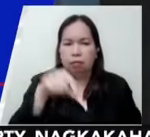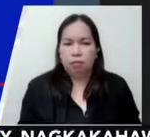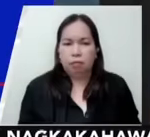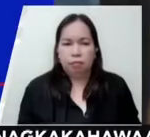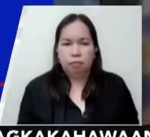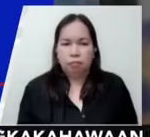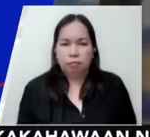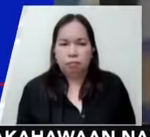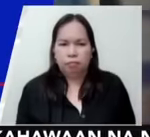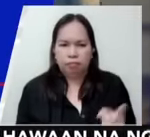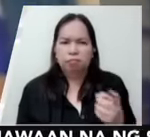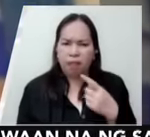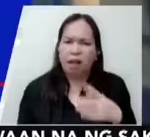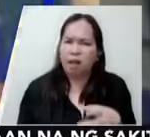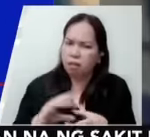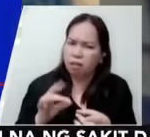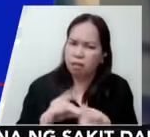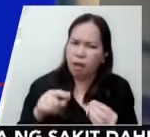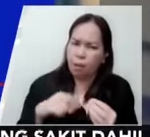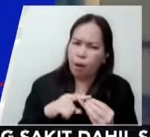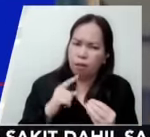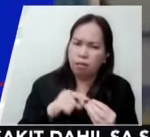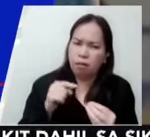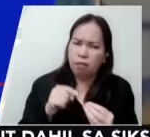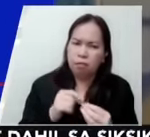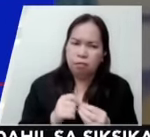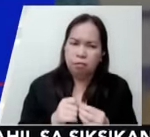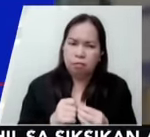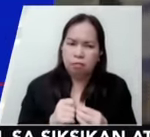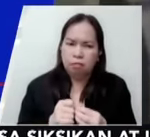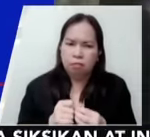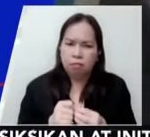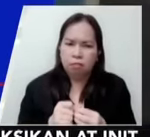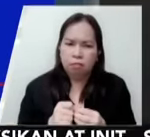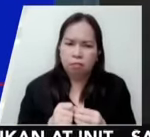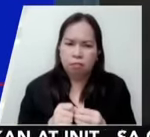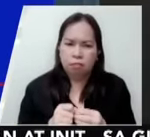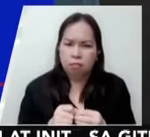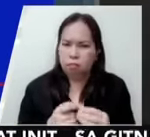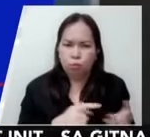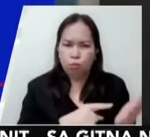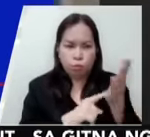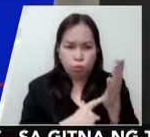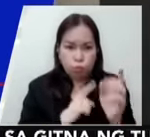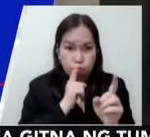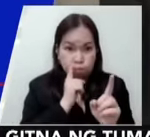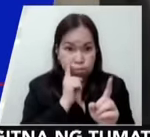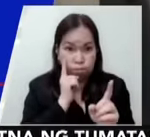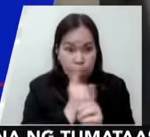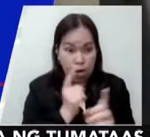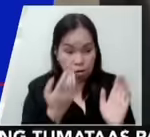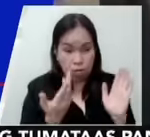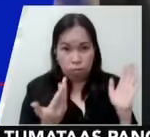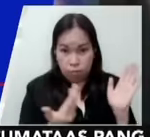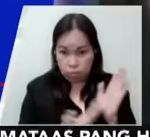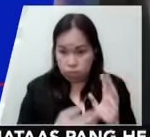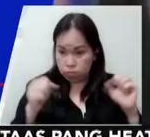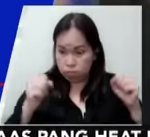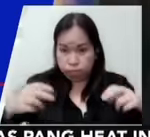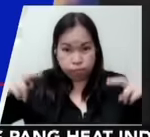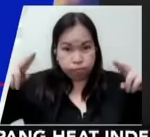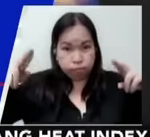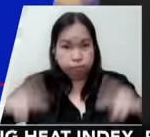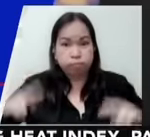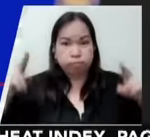about the gentleman's agreement. They cannot show anything meron tapatan, even a document